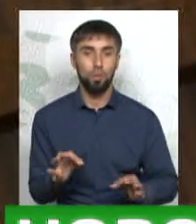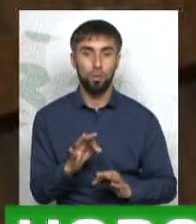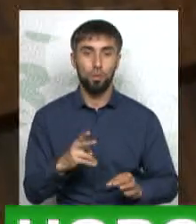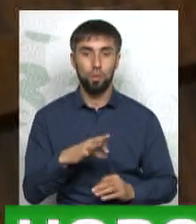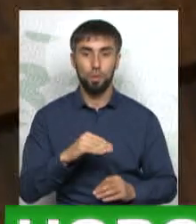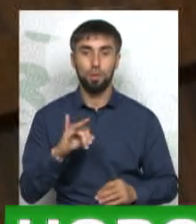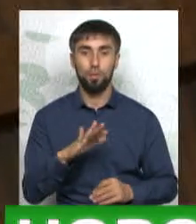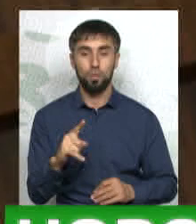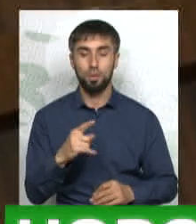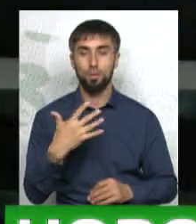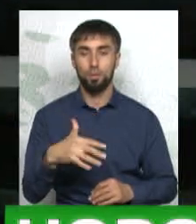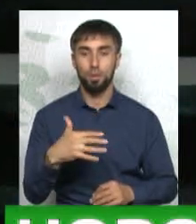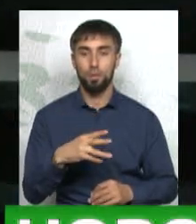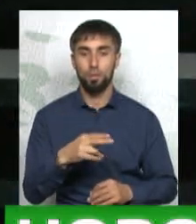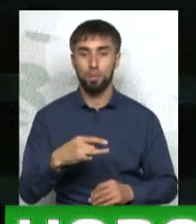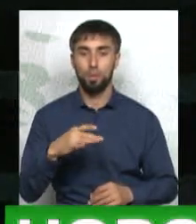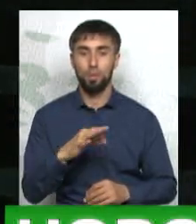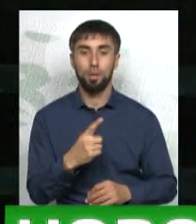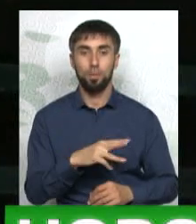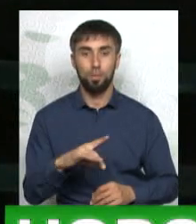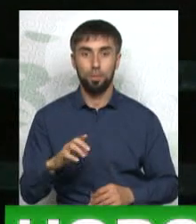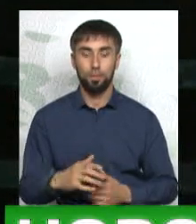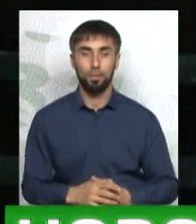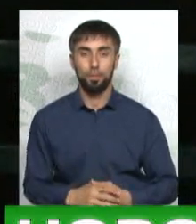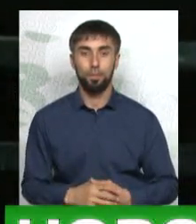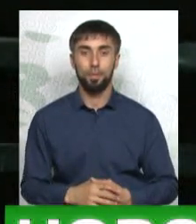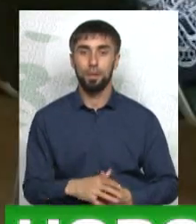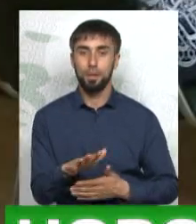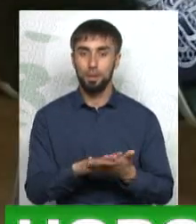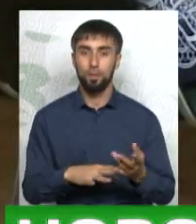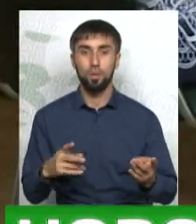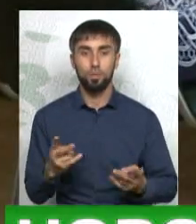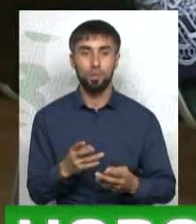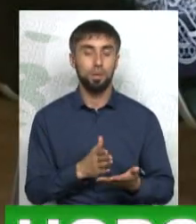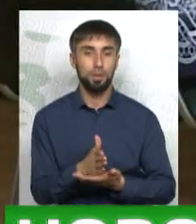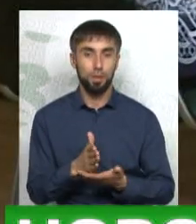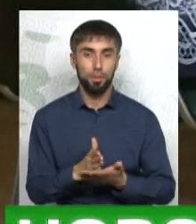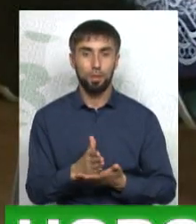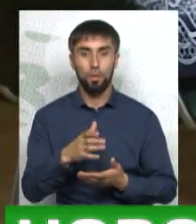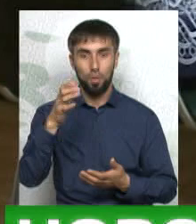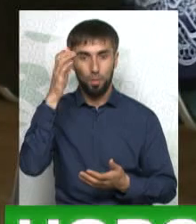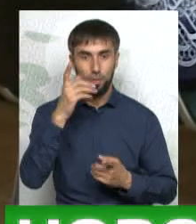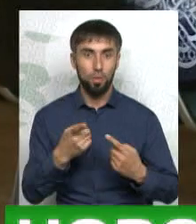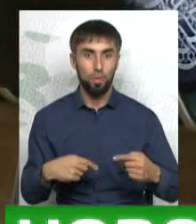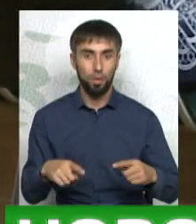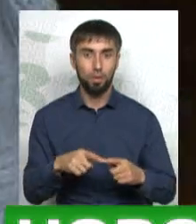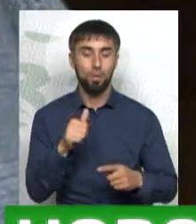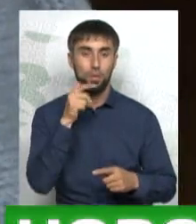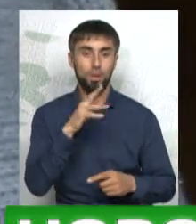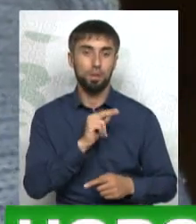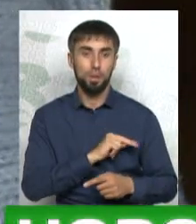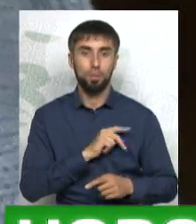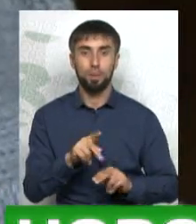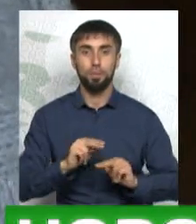музыкальных колледжах и вузах 50 премий по одному миллиону рублей заявки необходимо направлять в образовательные организации в которых